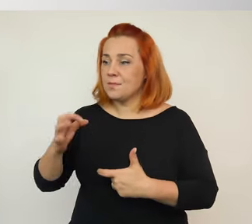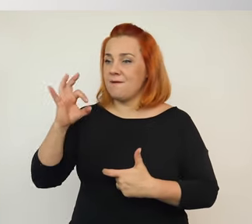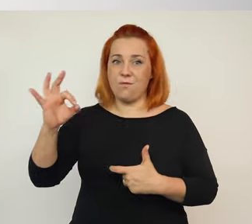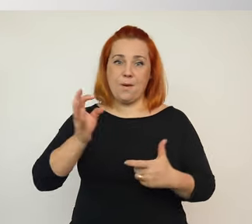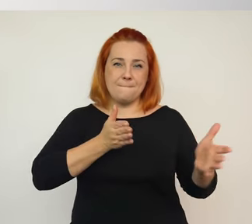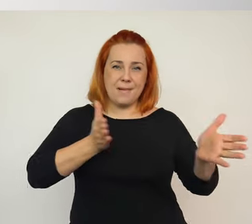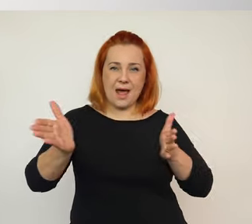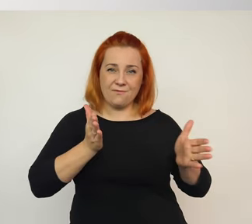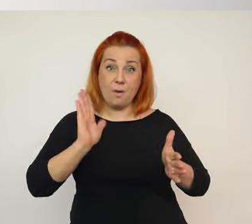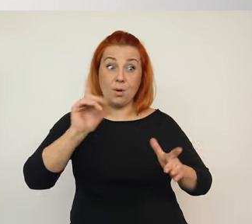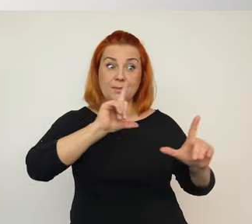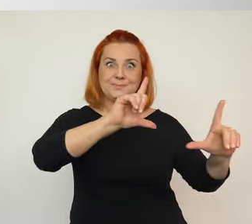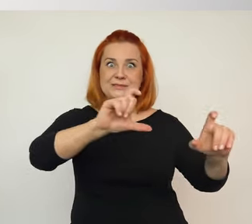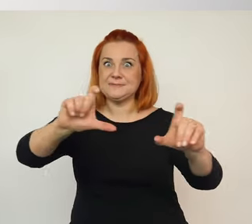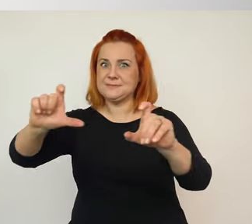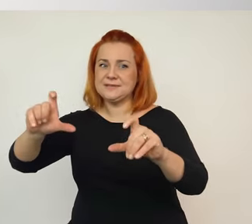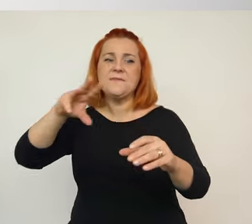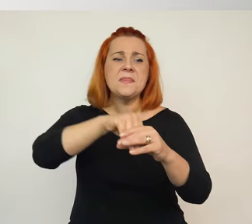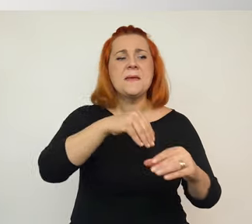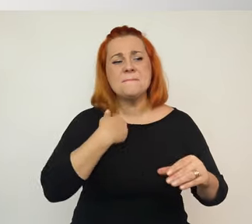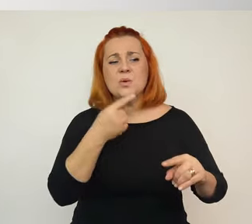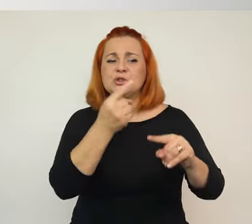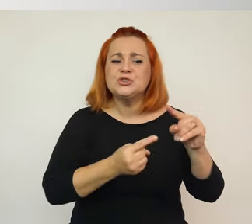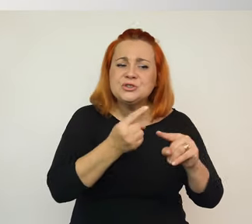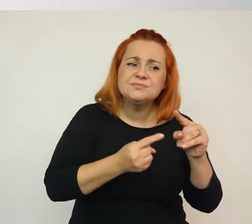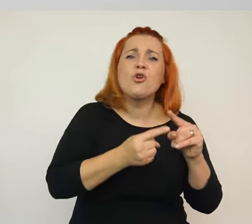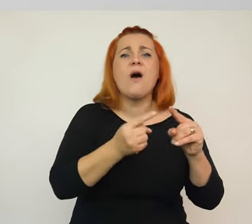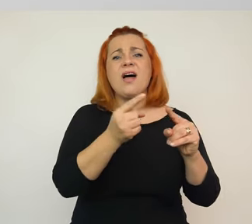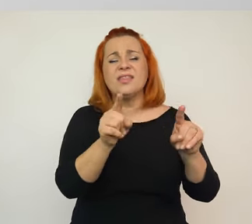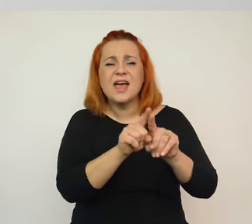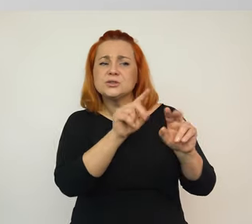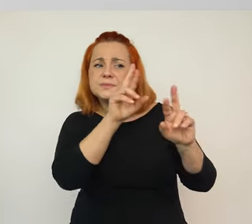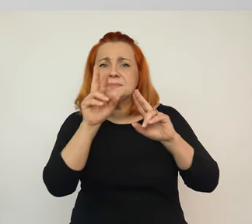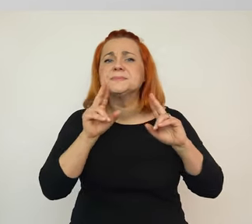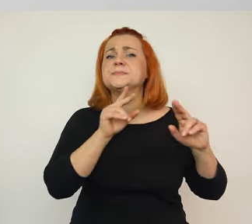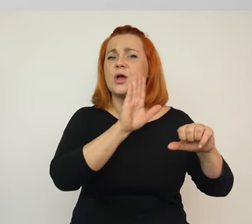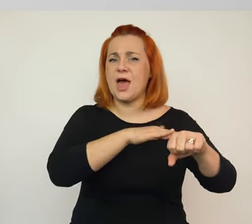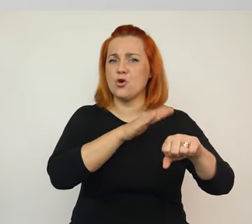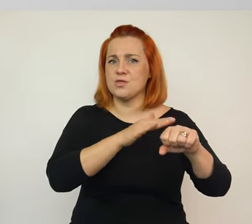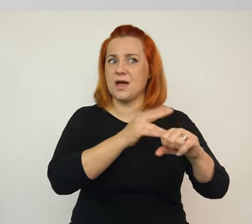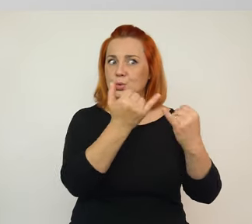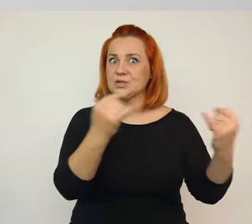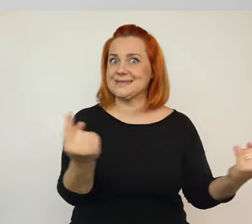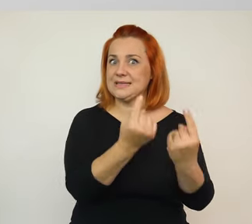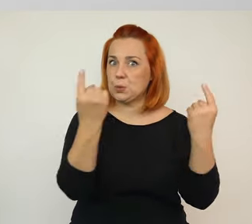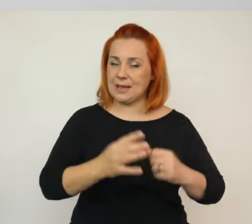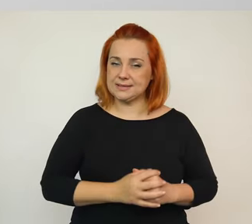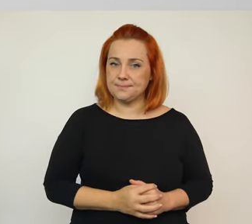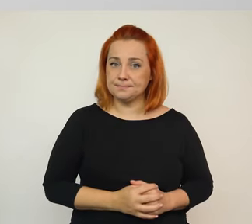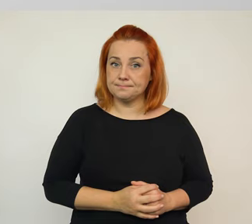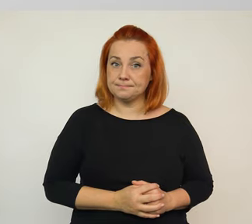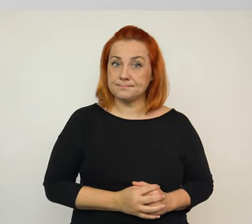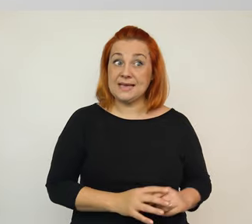Performance nierzadko aranżując sceny kojarzące się z erotyką siła oddziaływania tych zdjęć